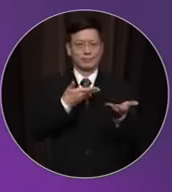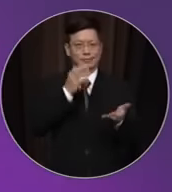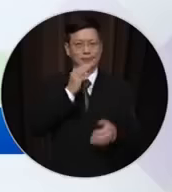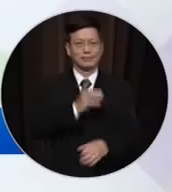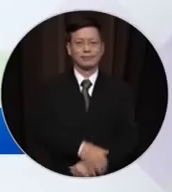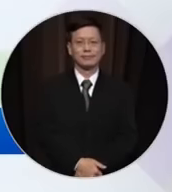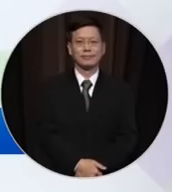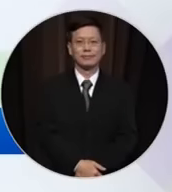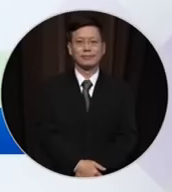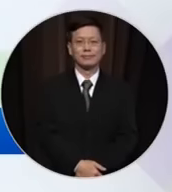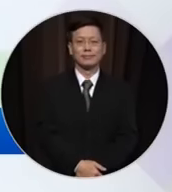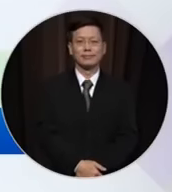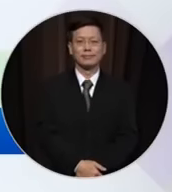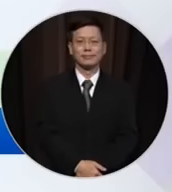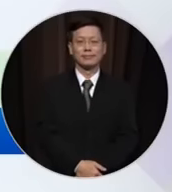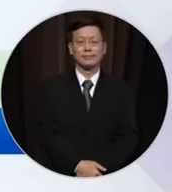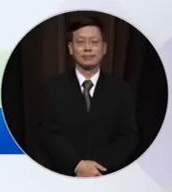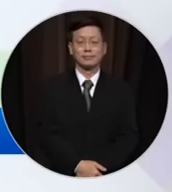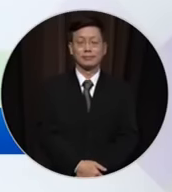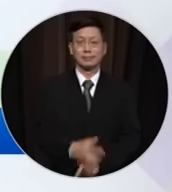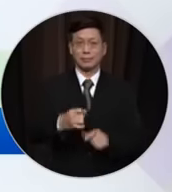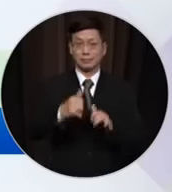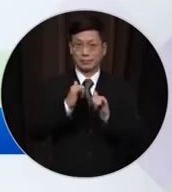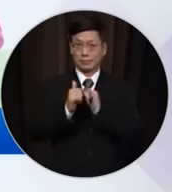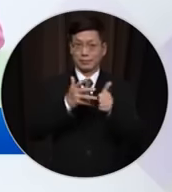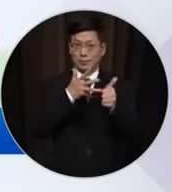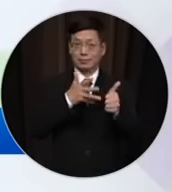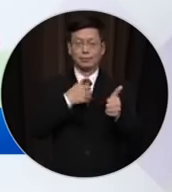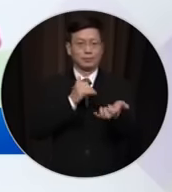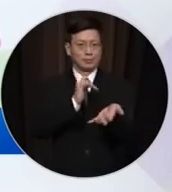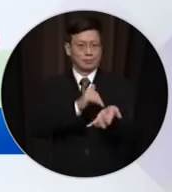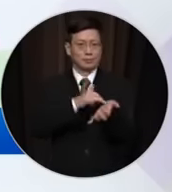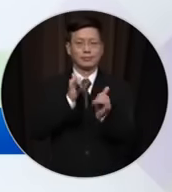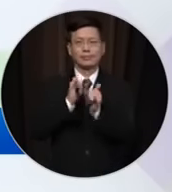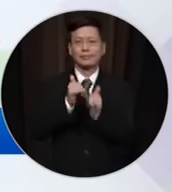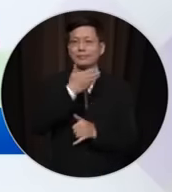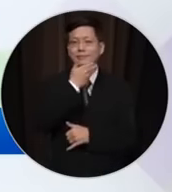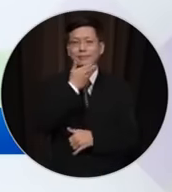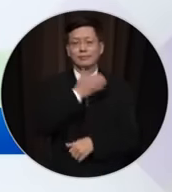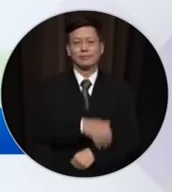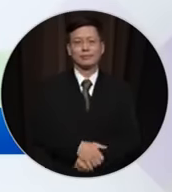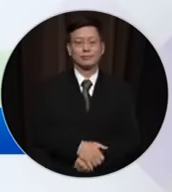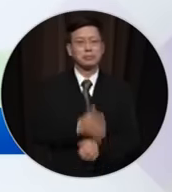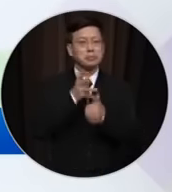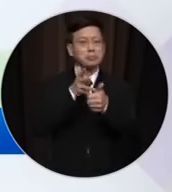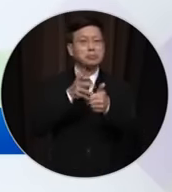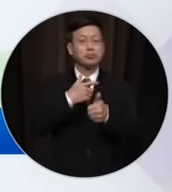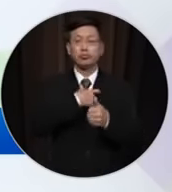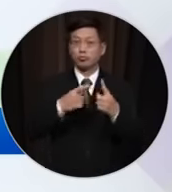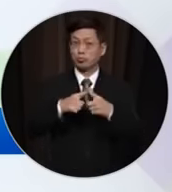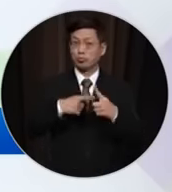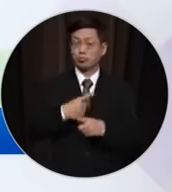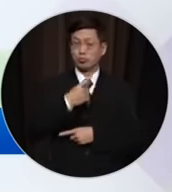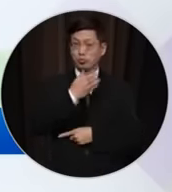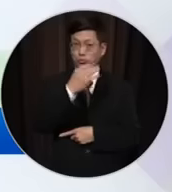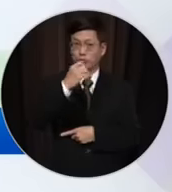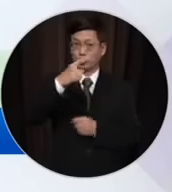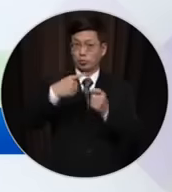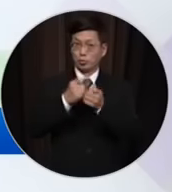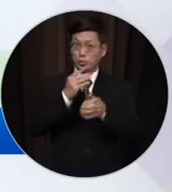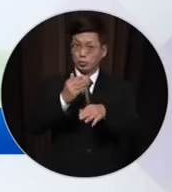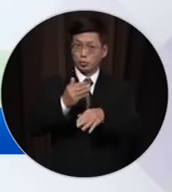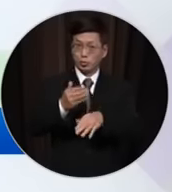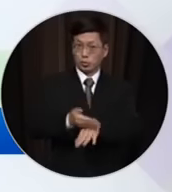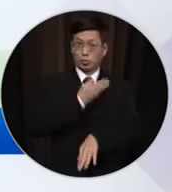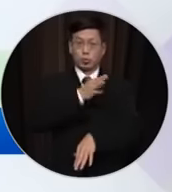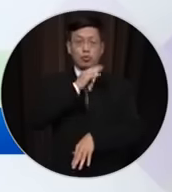看。 公民提问一：医疗与社福议题，请问候选人，90年代开始的反刑期